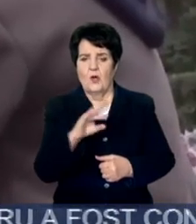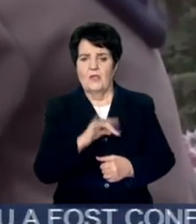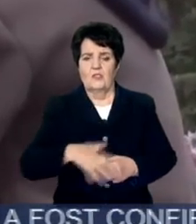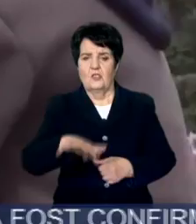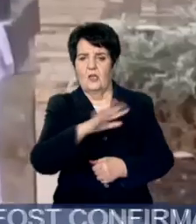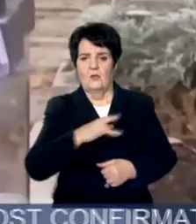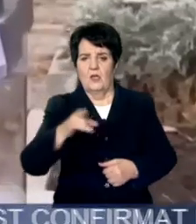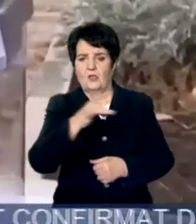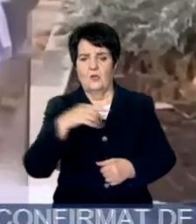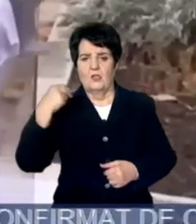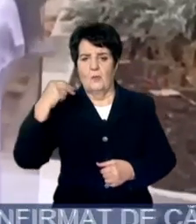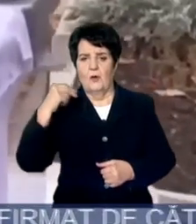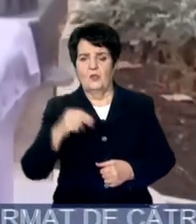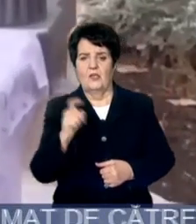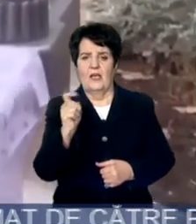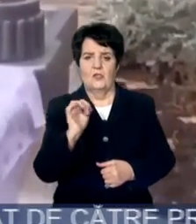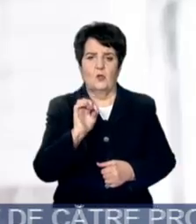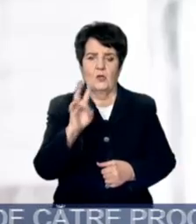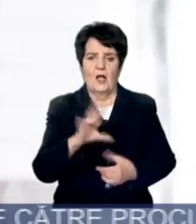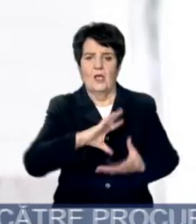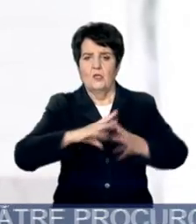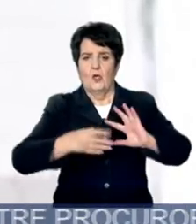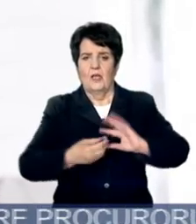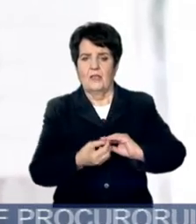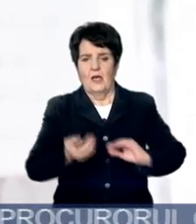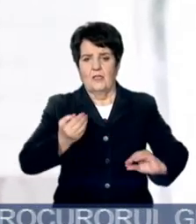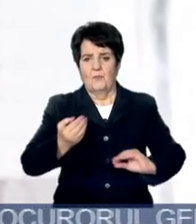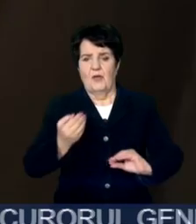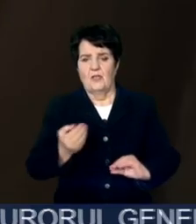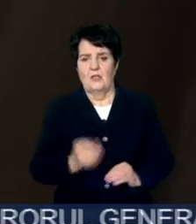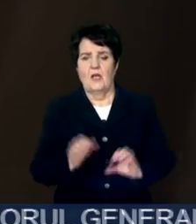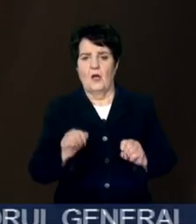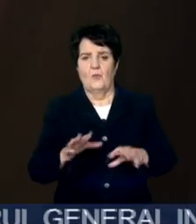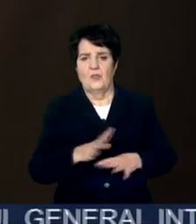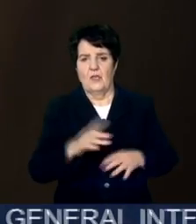ale regiunilor Zaporojie și Herson. Rezultatele preliminare ale plebiscitelor ar